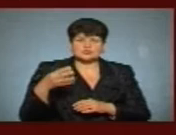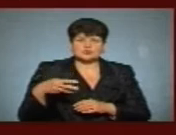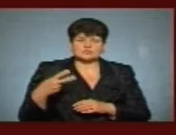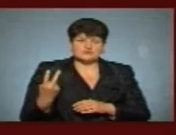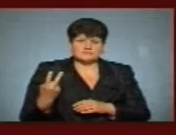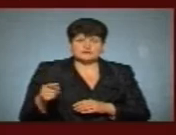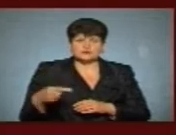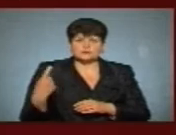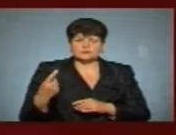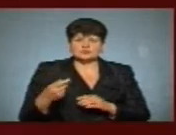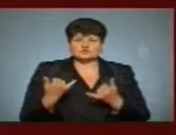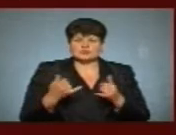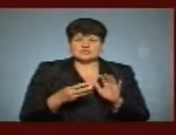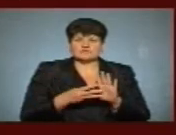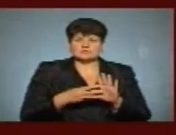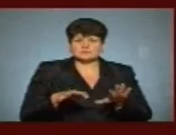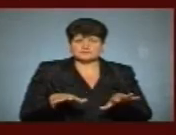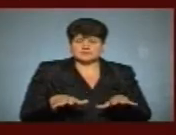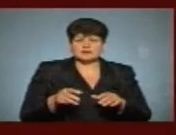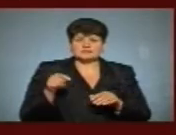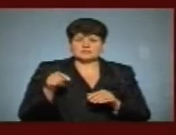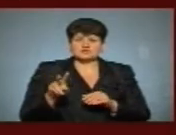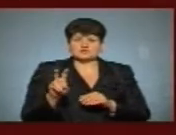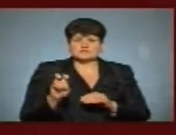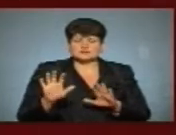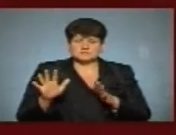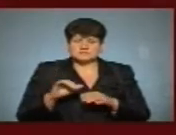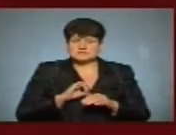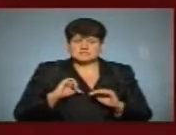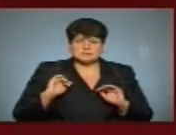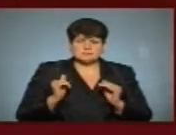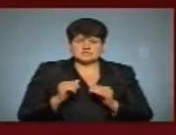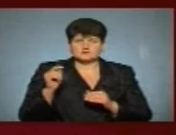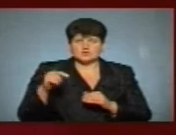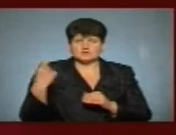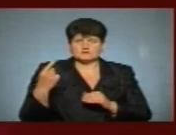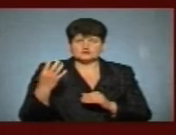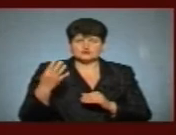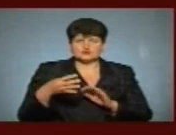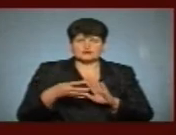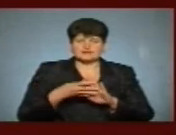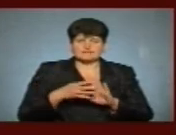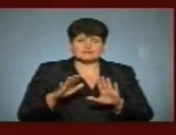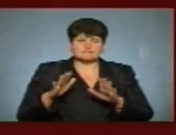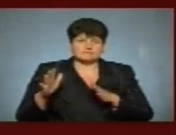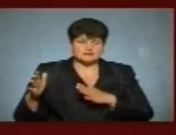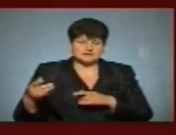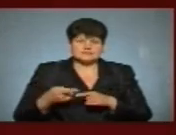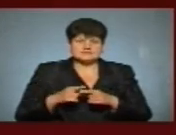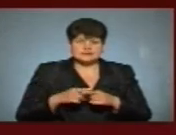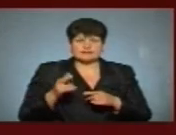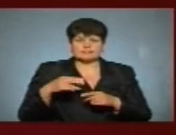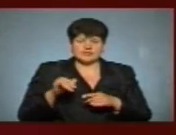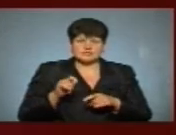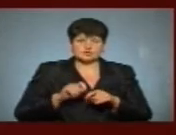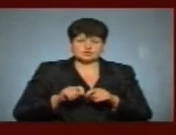3442. Тернопільщина сьогодні на 8-му місці – 1200 випадків, і найменше у Луганській області – 49 випадків. Це дані з